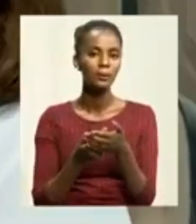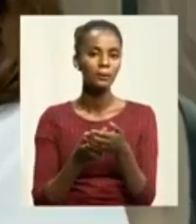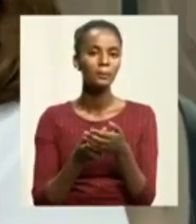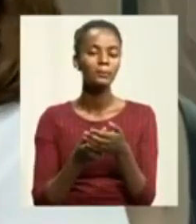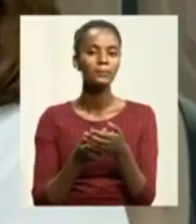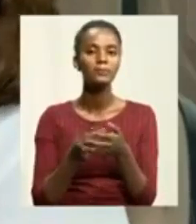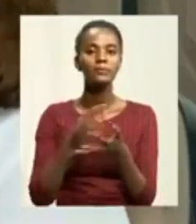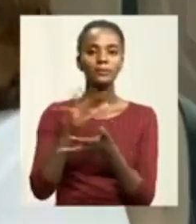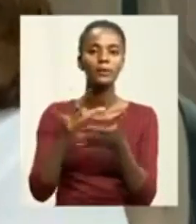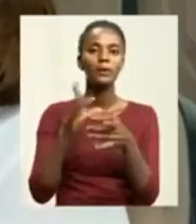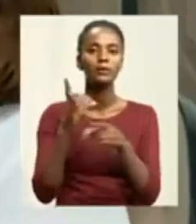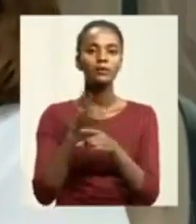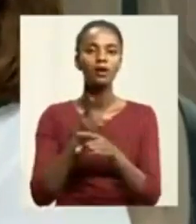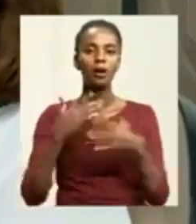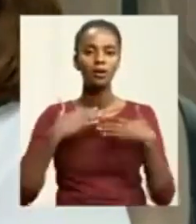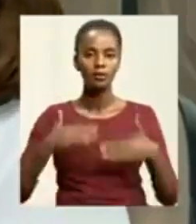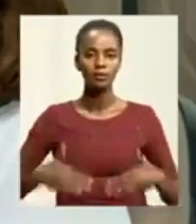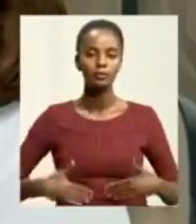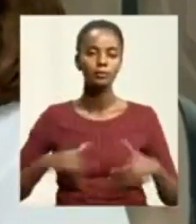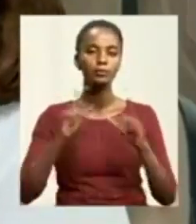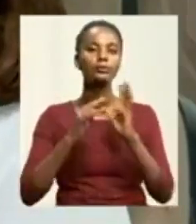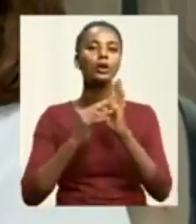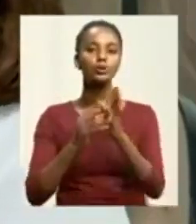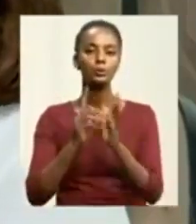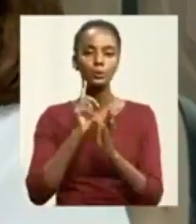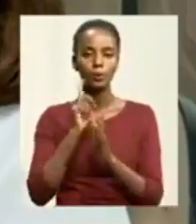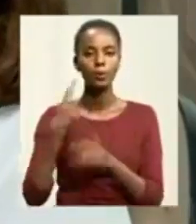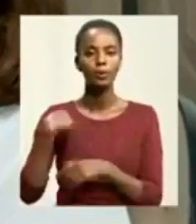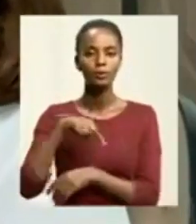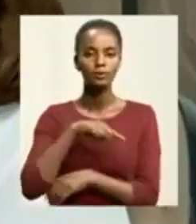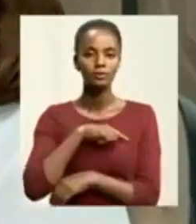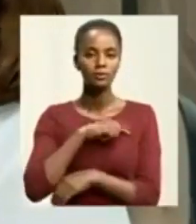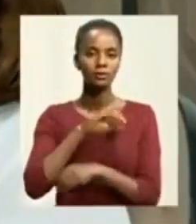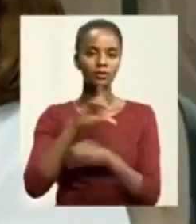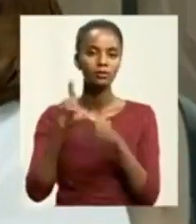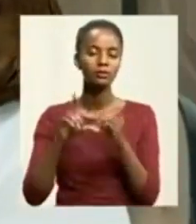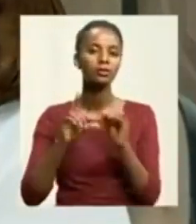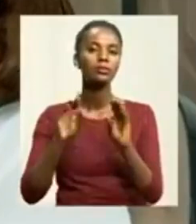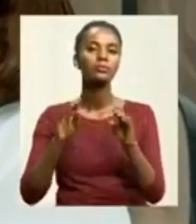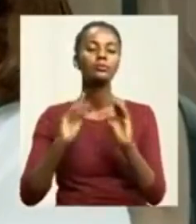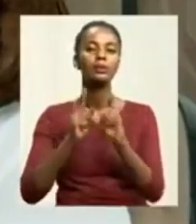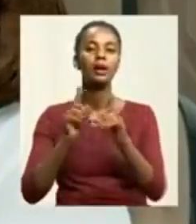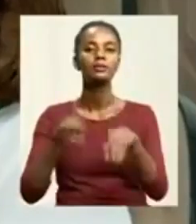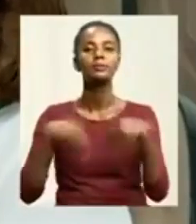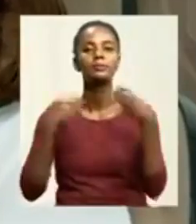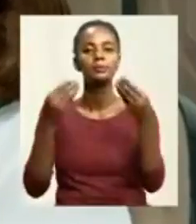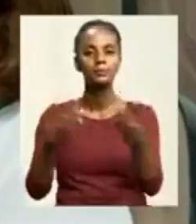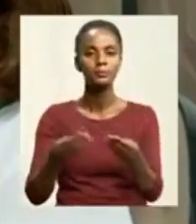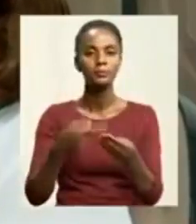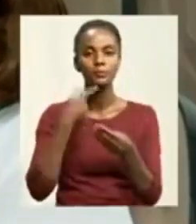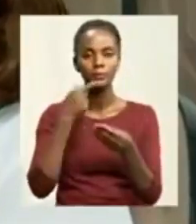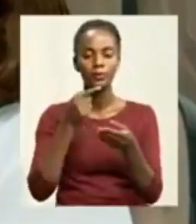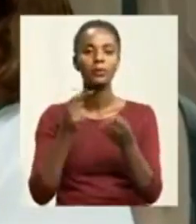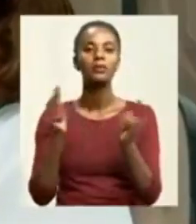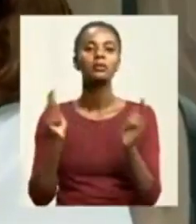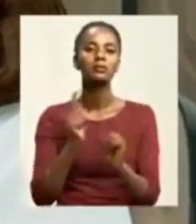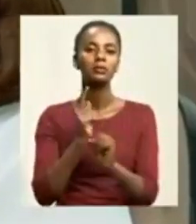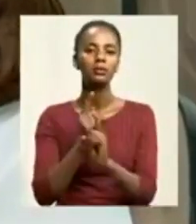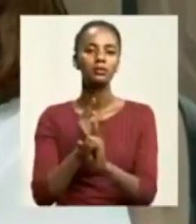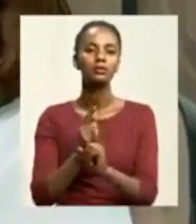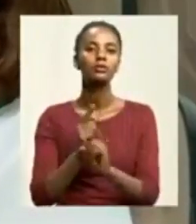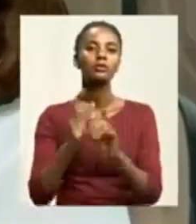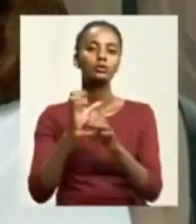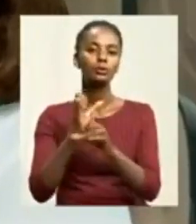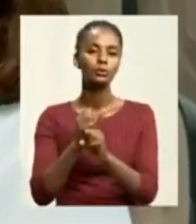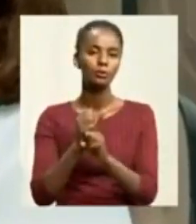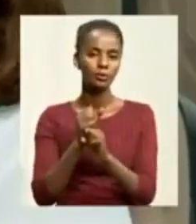ብዥታ የተፈጠረባቸውን አካላትንም በምን መልኩ ነው እኛ ምላሽ ልንሰጣቸው የሚችል የሚል ይሄ ከቀናነትም ጋር ተያይዞ